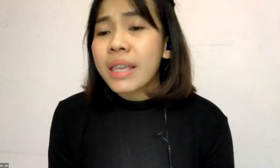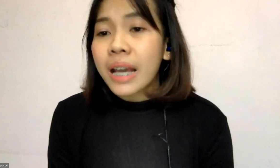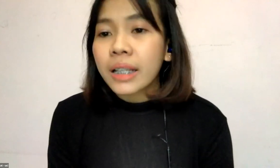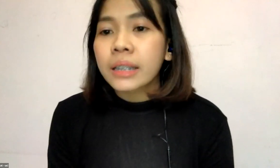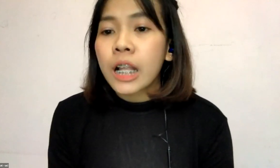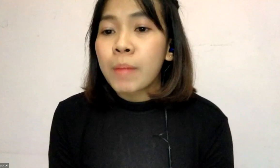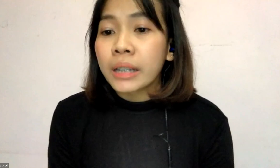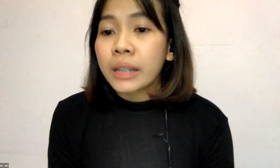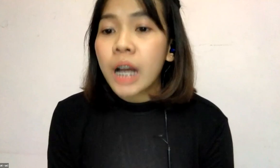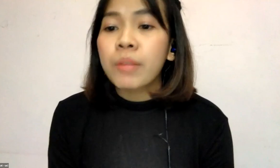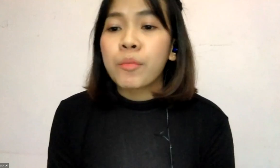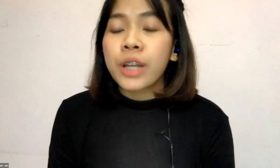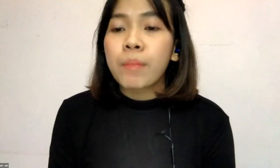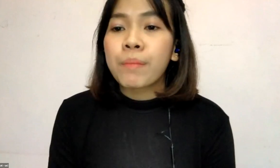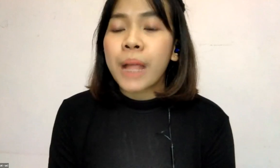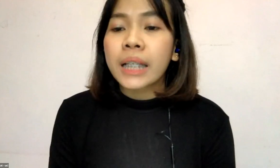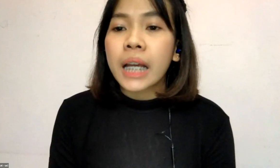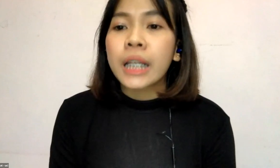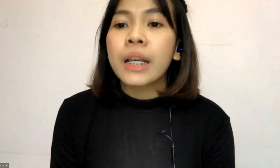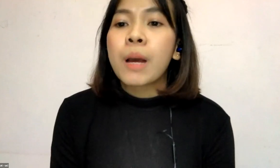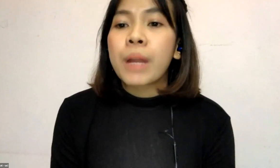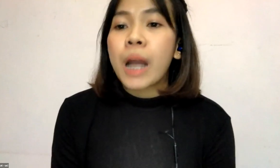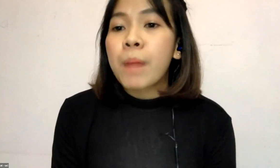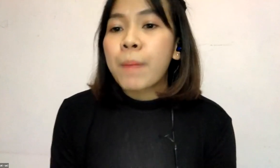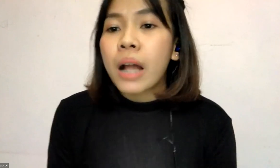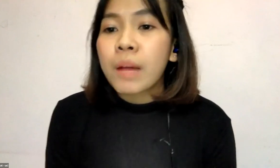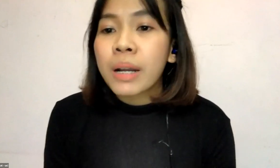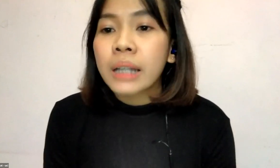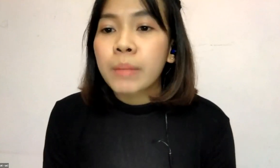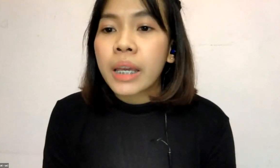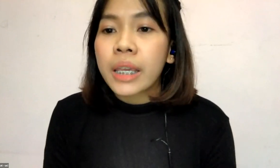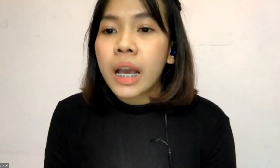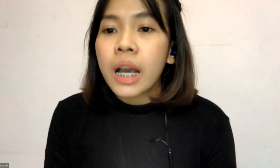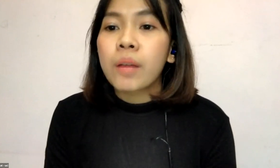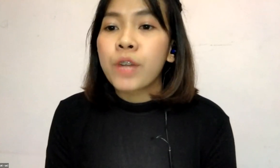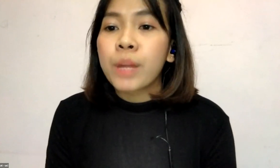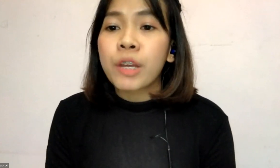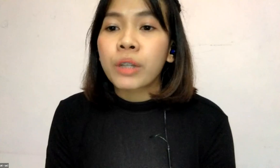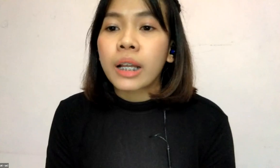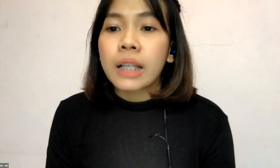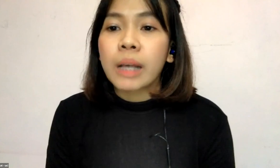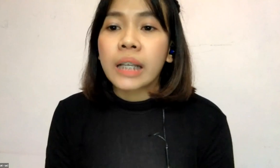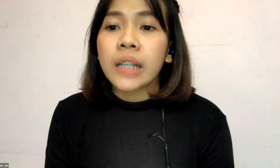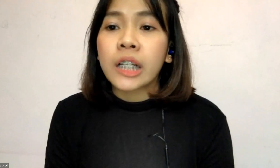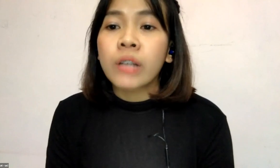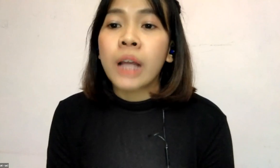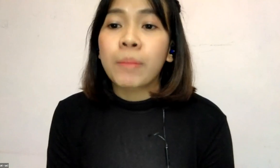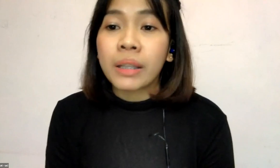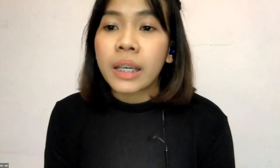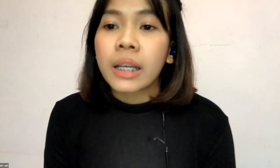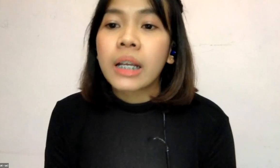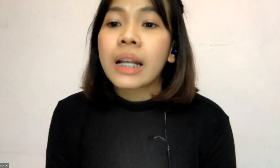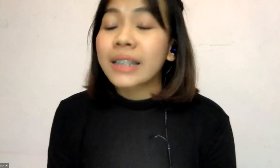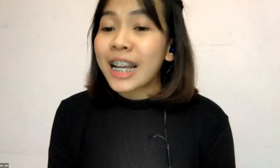pembelajar is segala macam kemudian mempelajari menambah pengalaman dan sebagainya kemudian mengikuti kelas bahasa isyarat itu